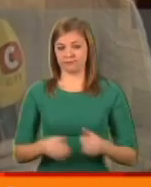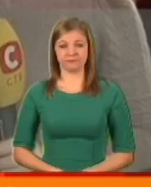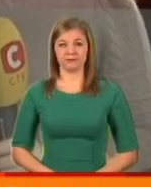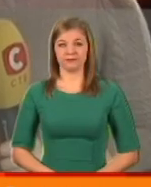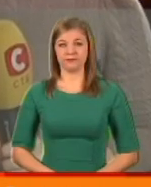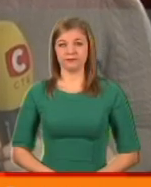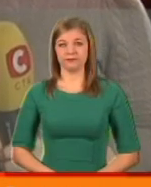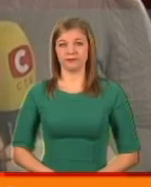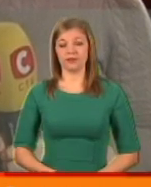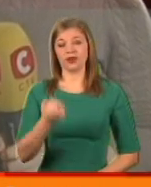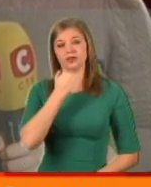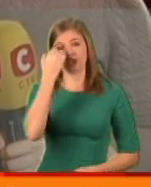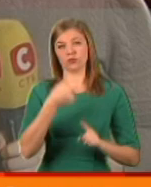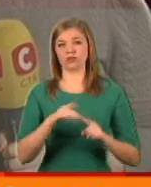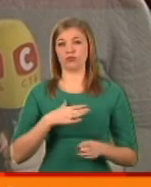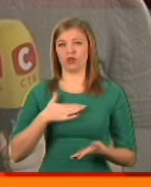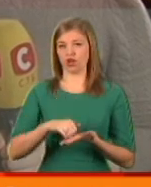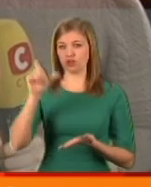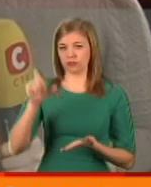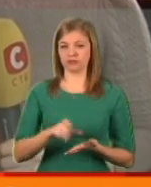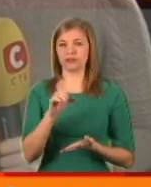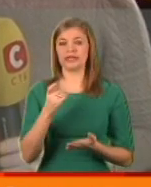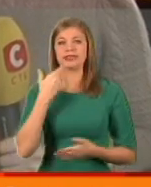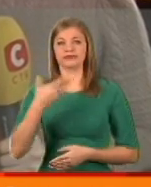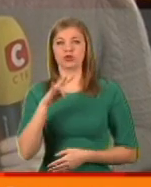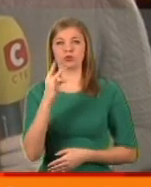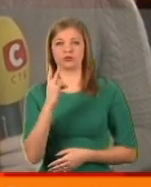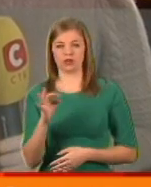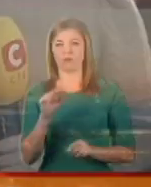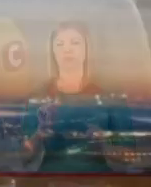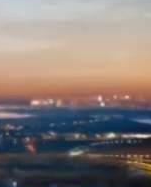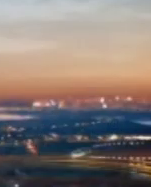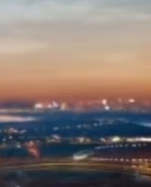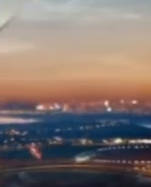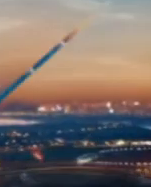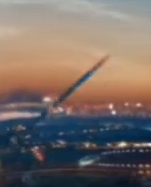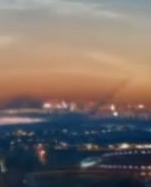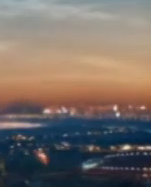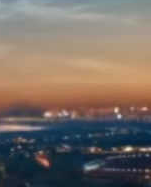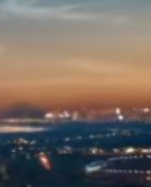Віто. Інно, дякую. Це була Інна Кондратюк і звіт Луценка про затримання Саакашвілі.